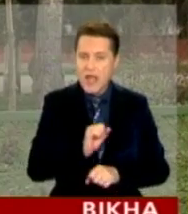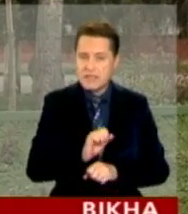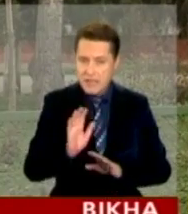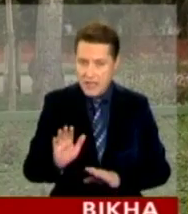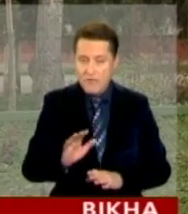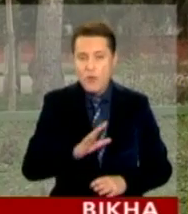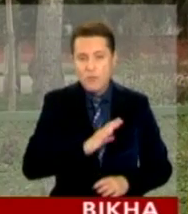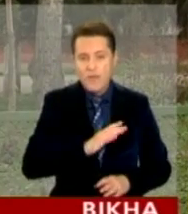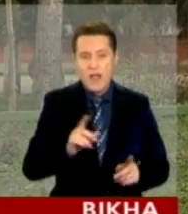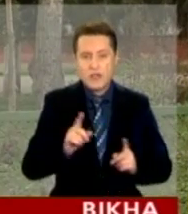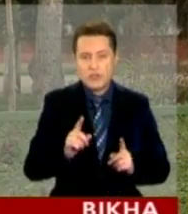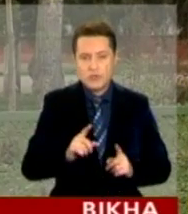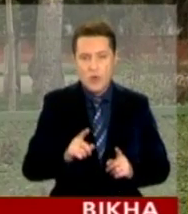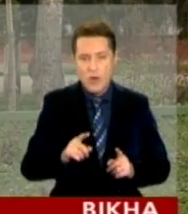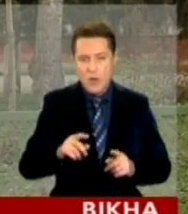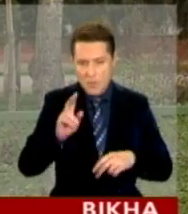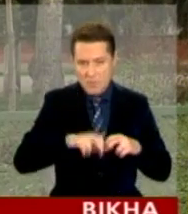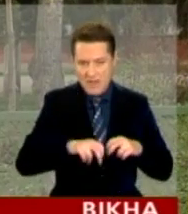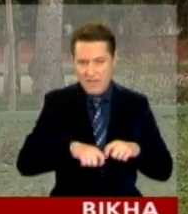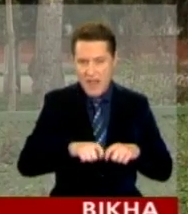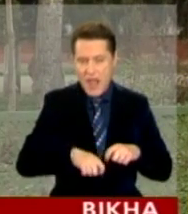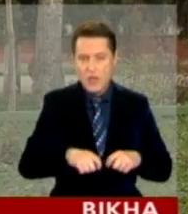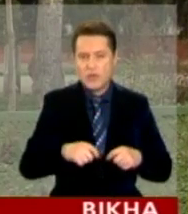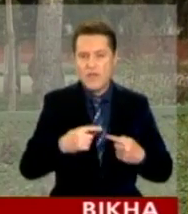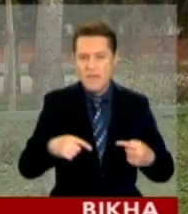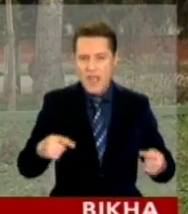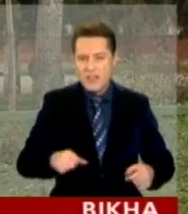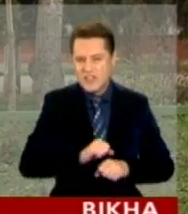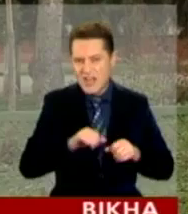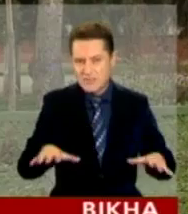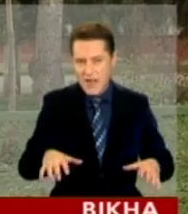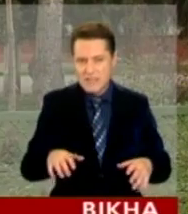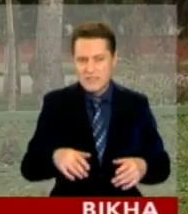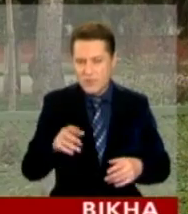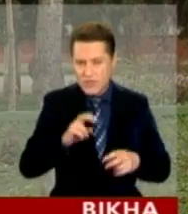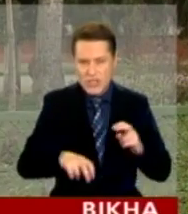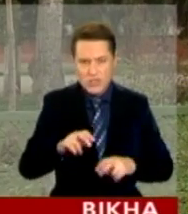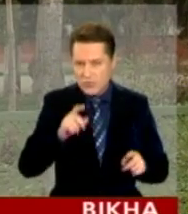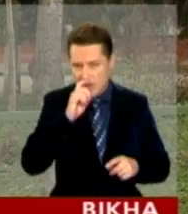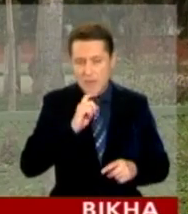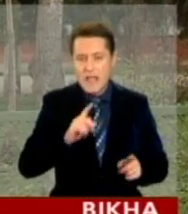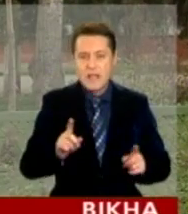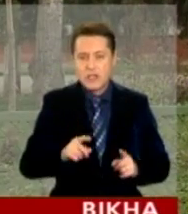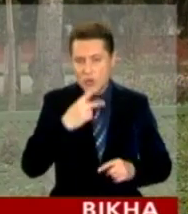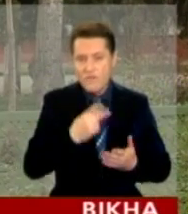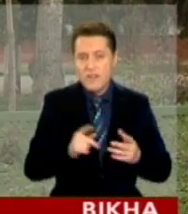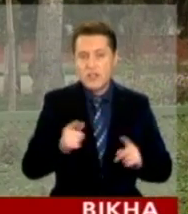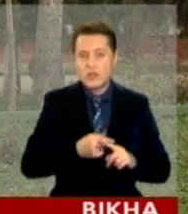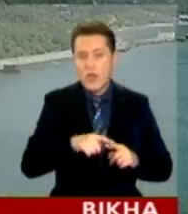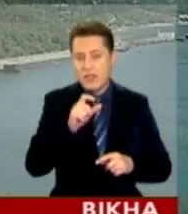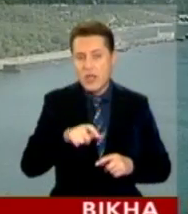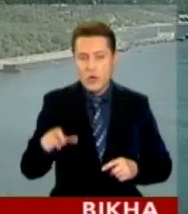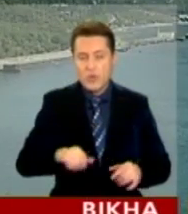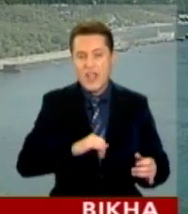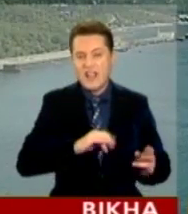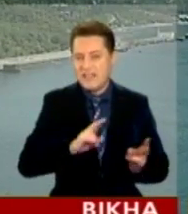такое, что выворачивают прямо их вещи там на вокзале, на перрон, разбрасывают, что-то ищут непонятно что. Хотя как бы видно, что эти люди не экстремисты, что не